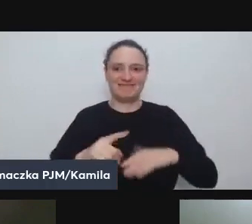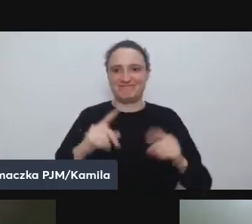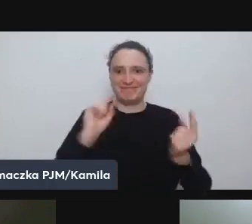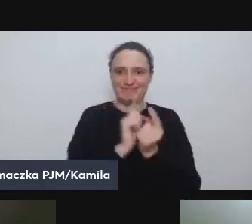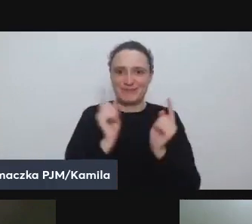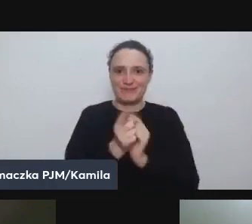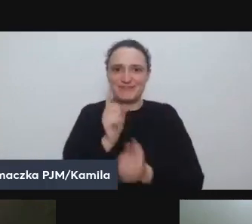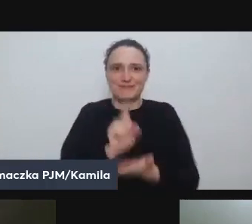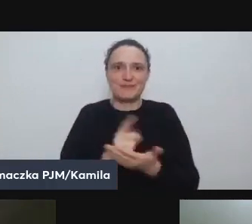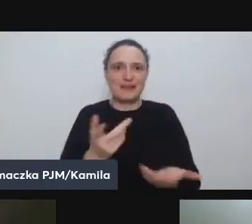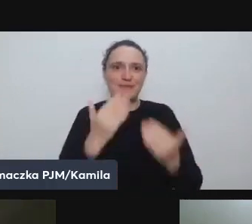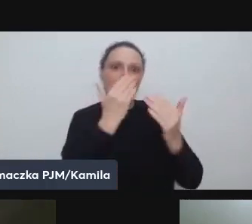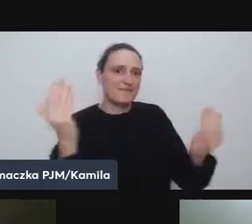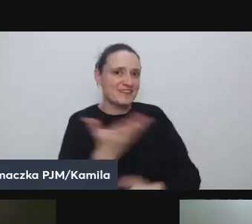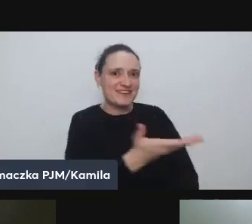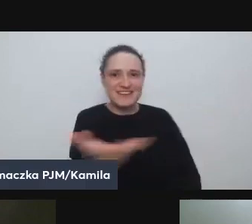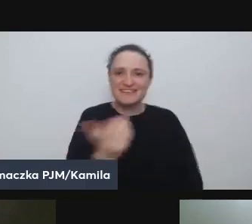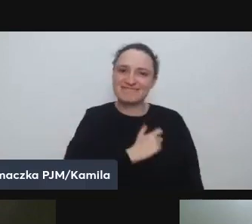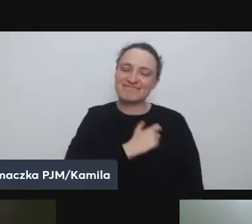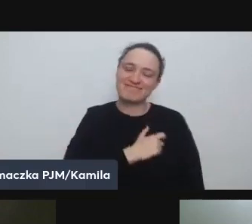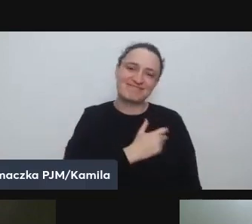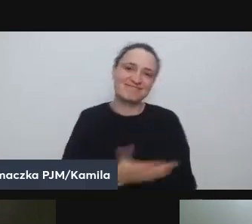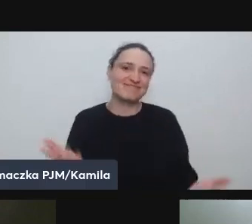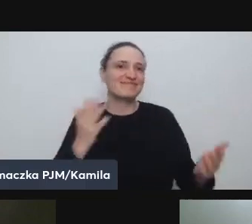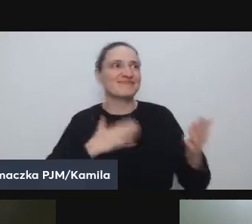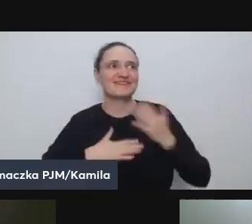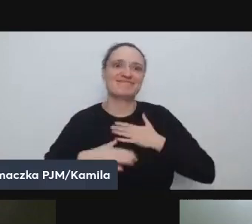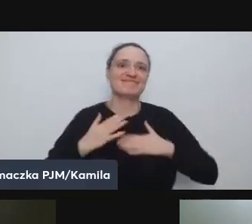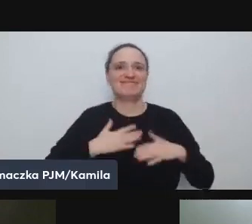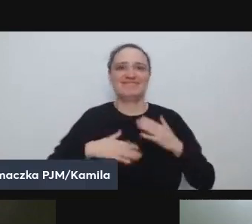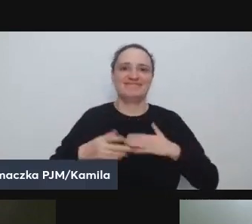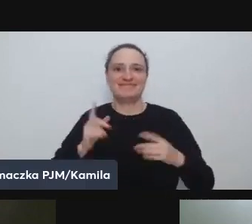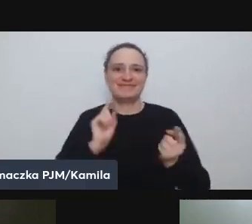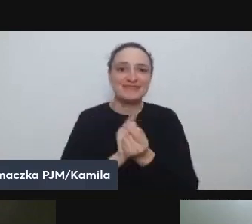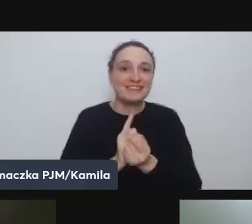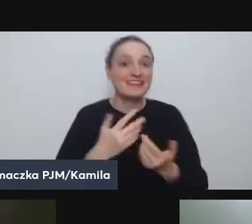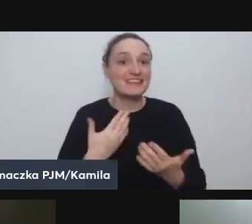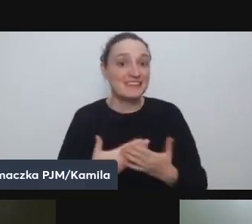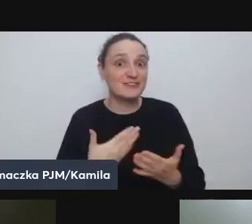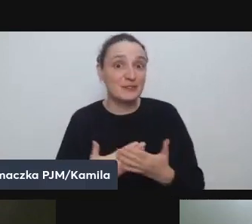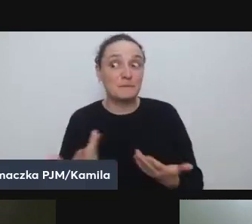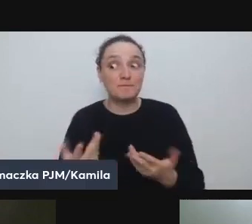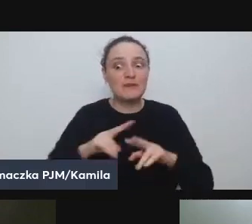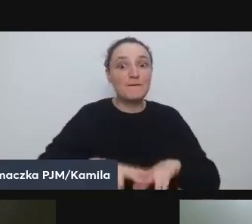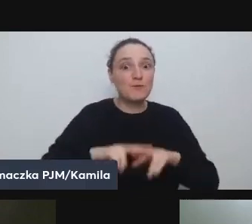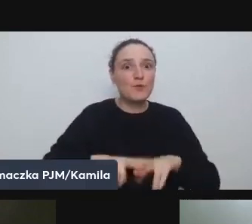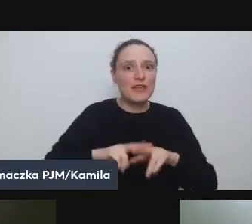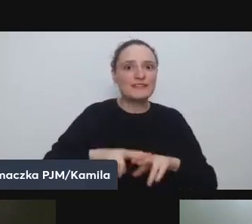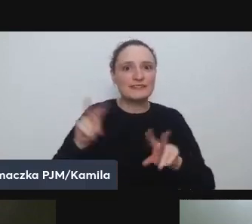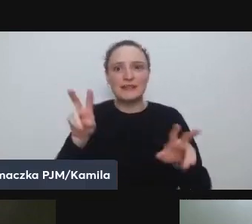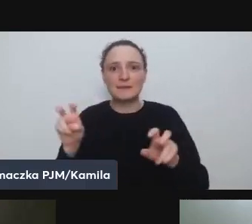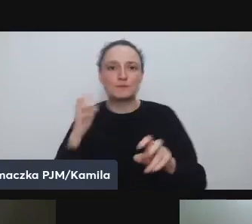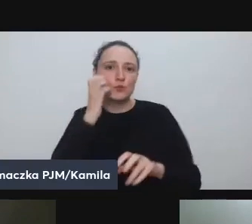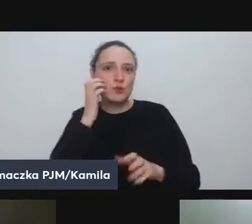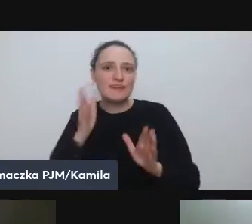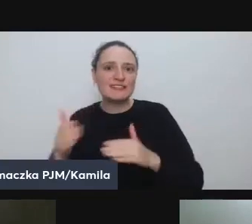bardzo, bardzo, bardzo serdecznie. Cieszę się ogromnie na to spotkanie, bo jest ono dla naszej Fundacji Różowa Skrzyneczka swego